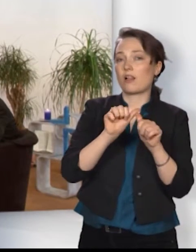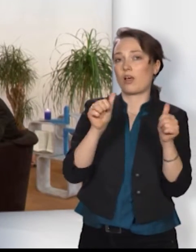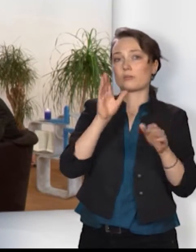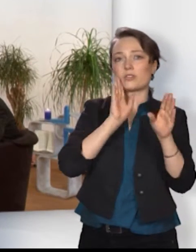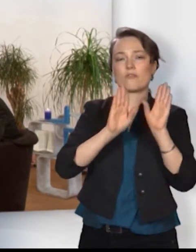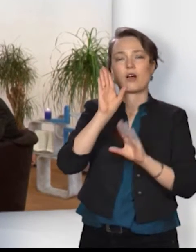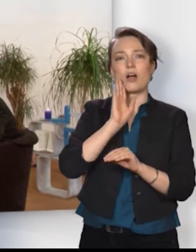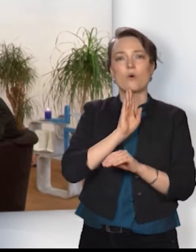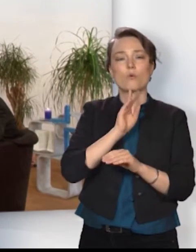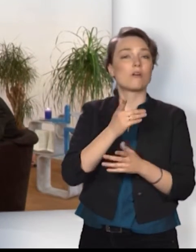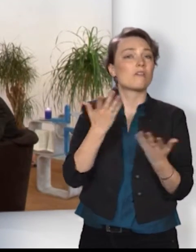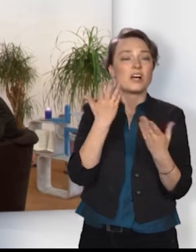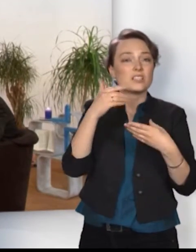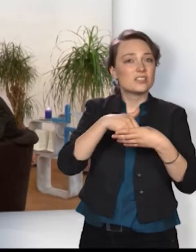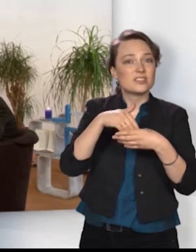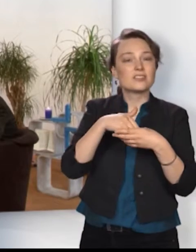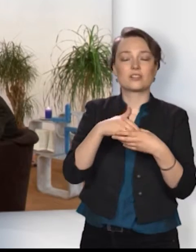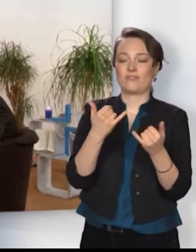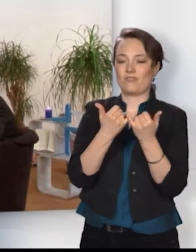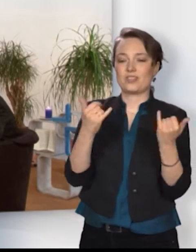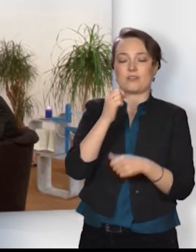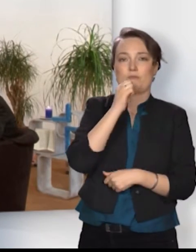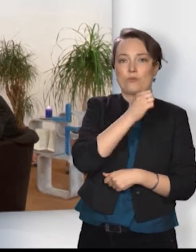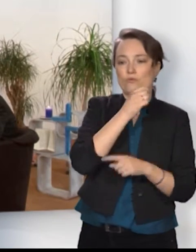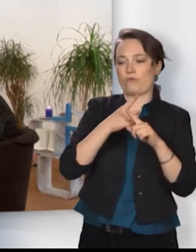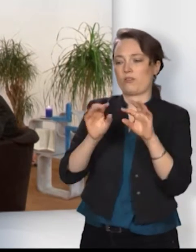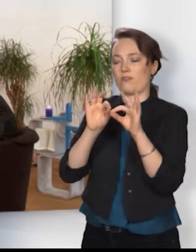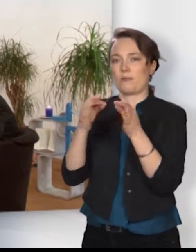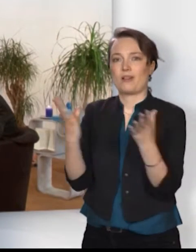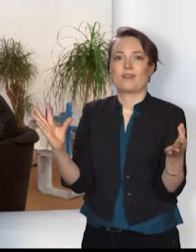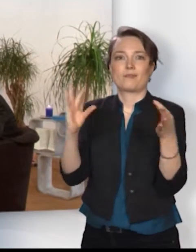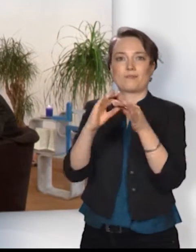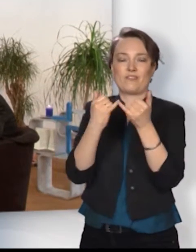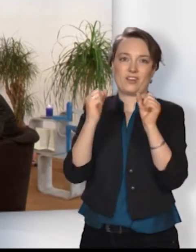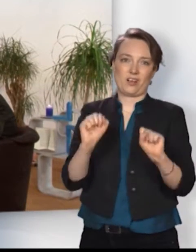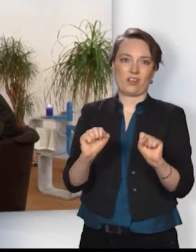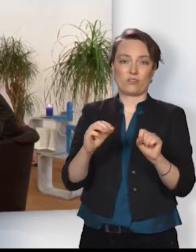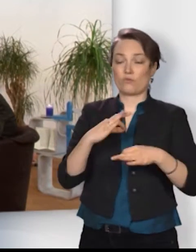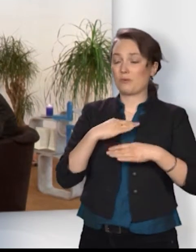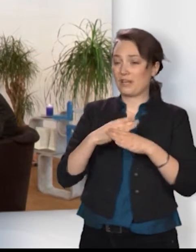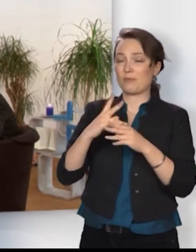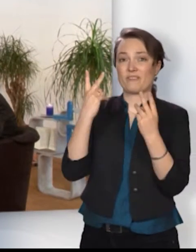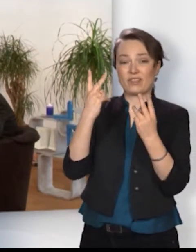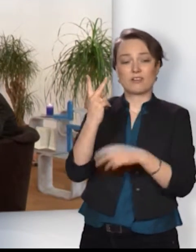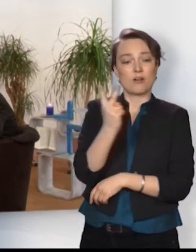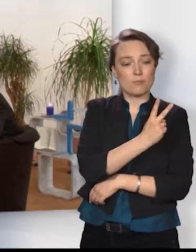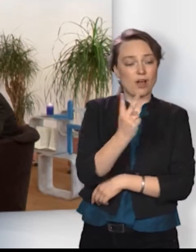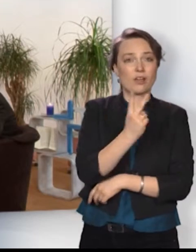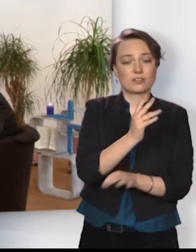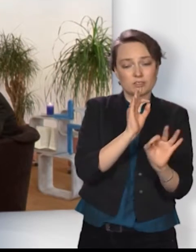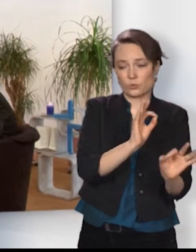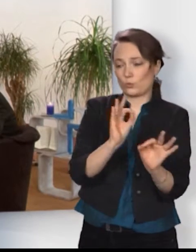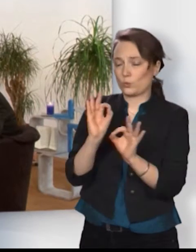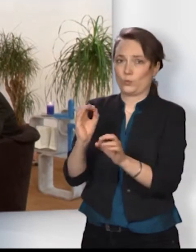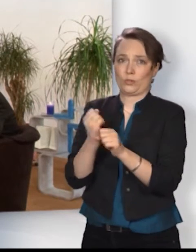zusammen, Familie und Beruf? Mhm. Was mir schon immer sehr wichtig war, das auch beides sinnvoll und ordentlich